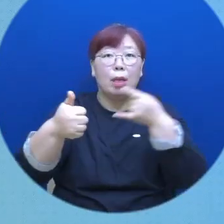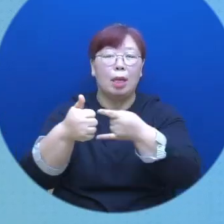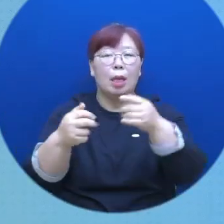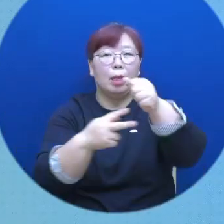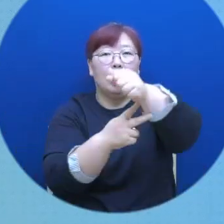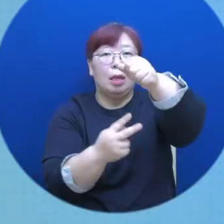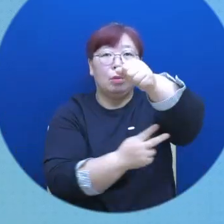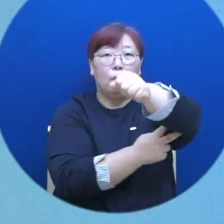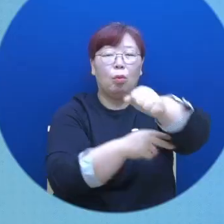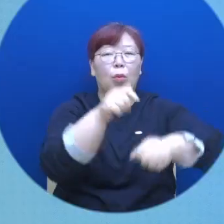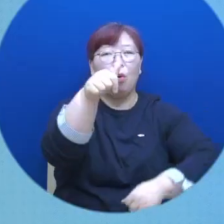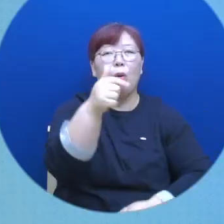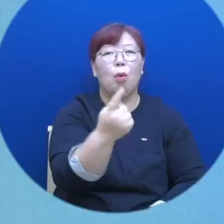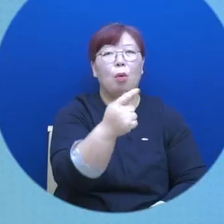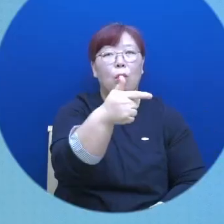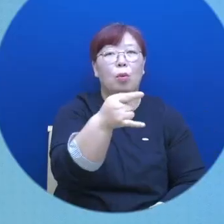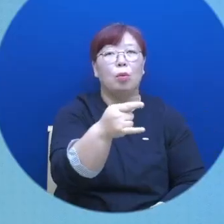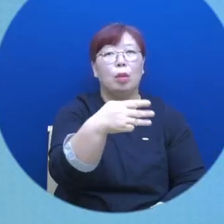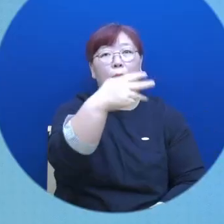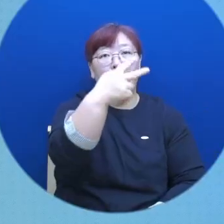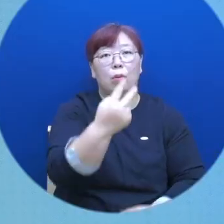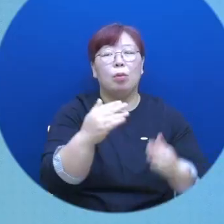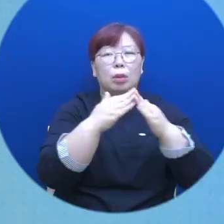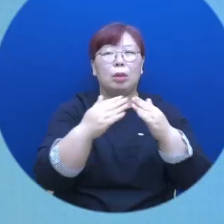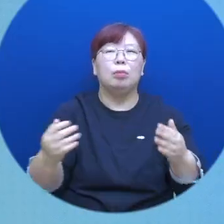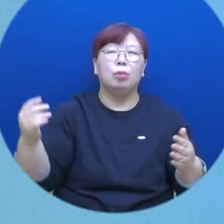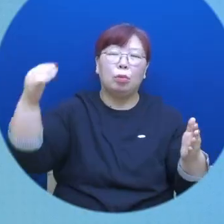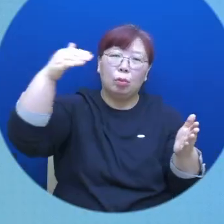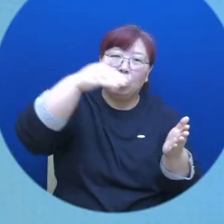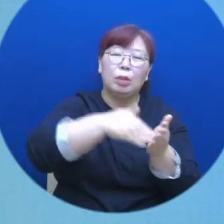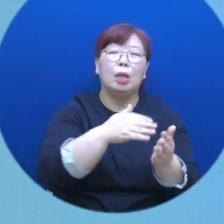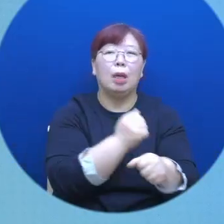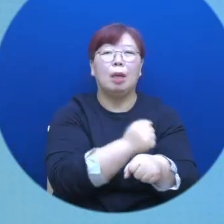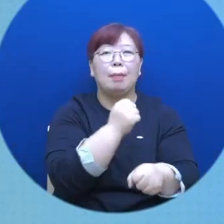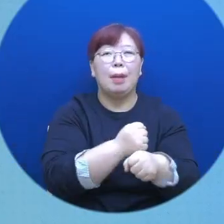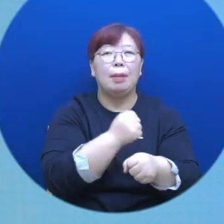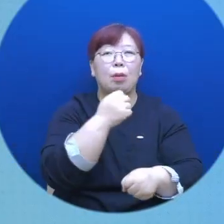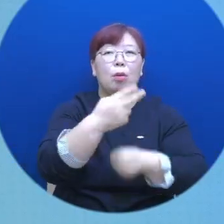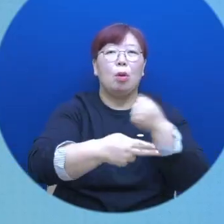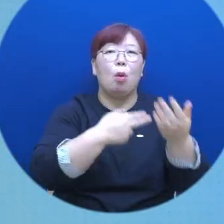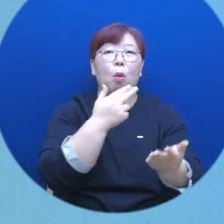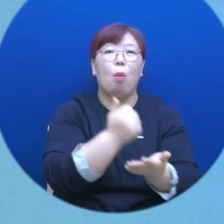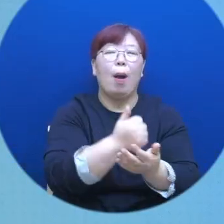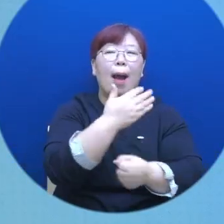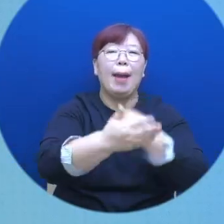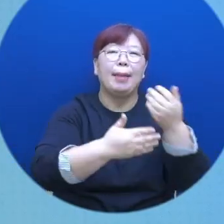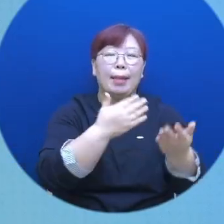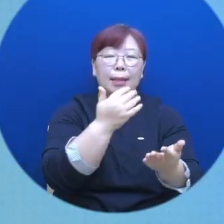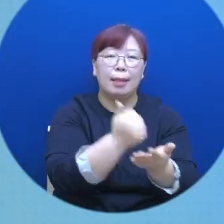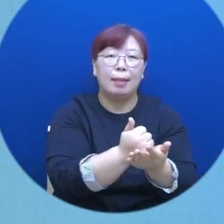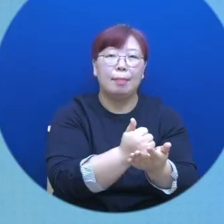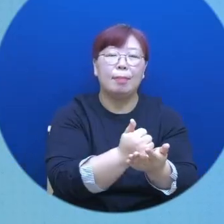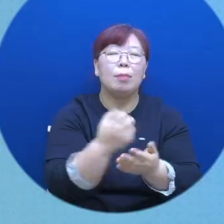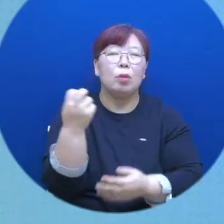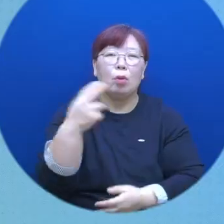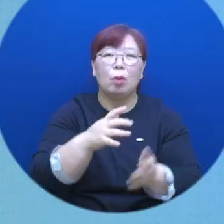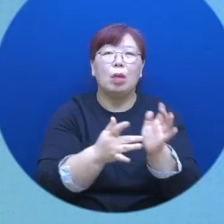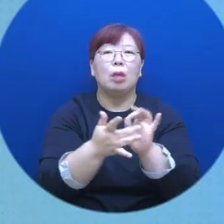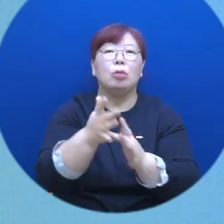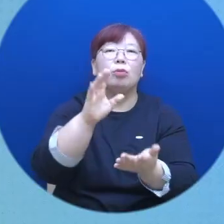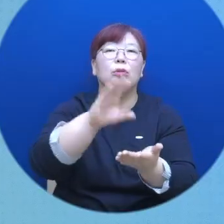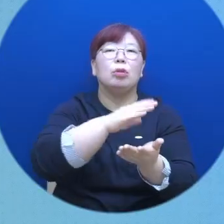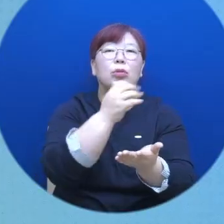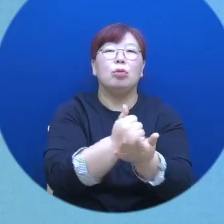이 베드로를 자기 집으로 오게 만들고 여호와 하나님만이 아니라 독생자 예수 그리스도를